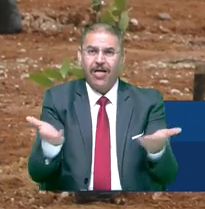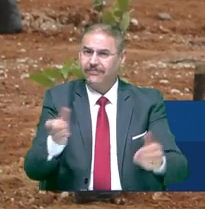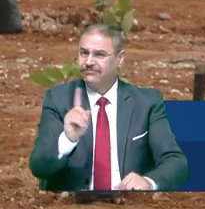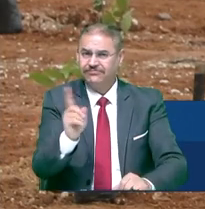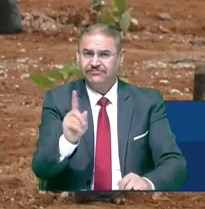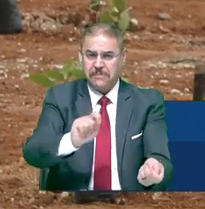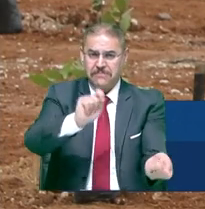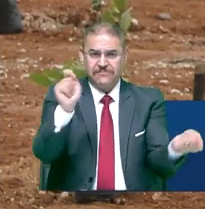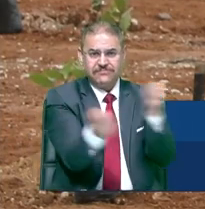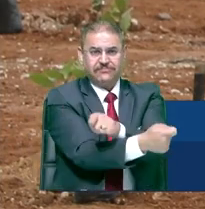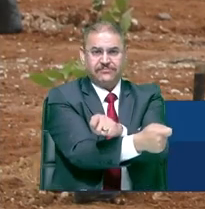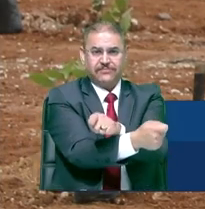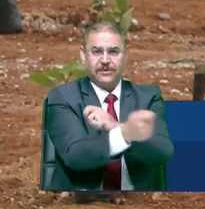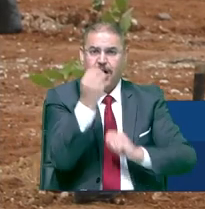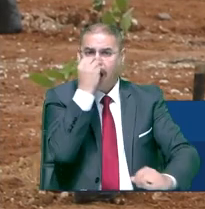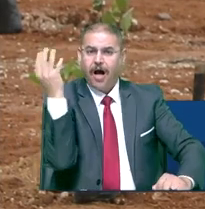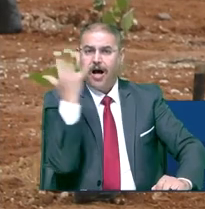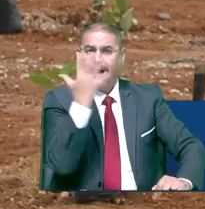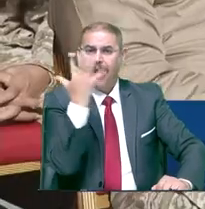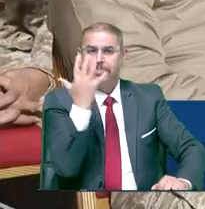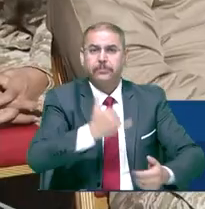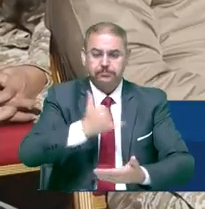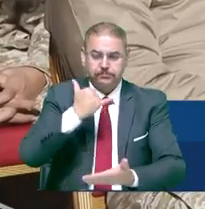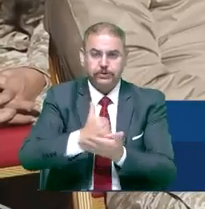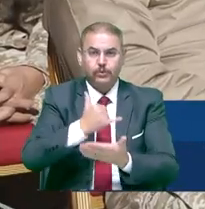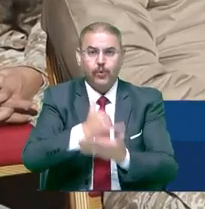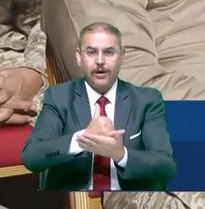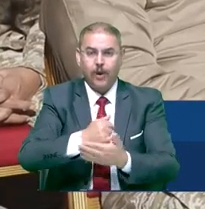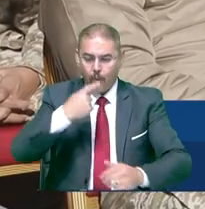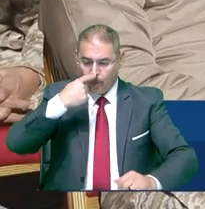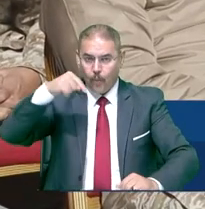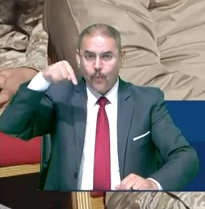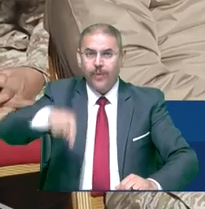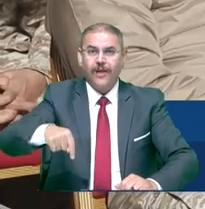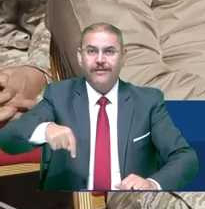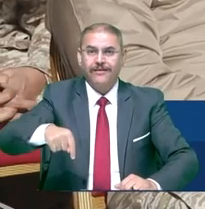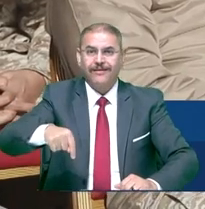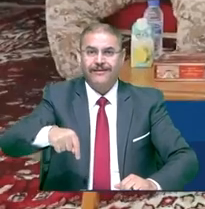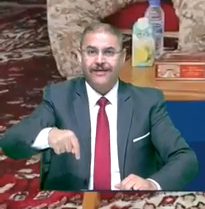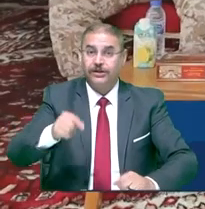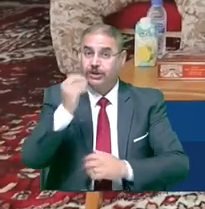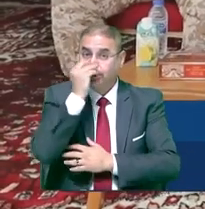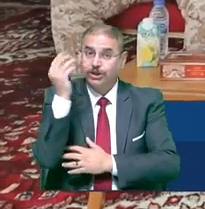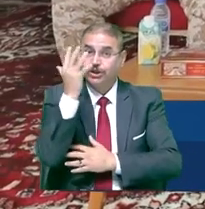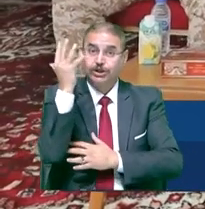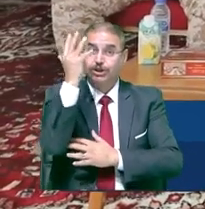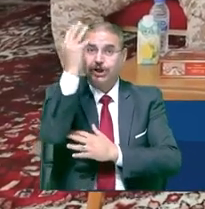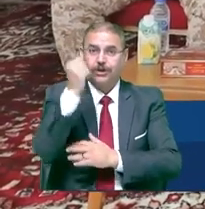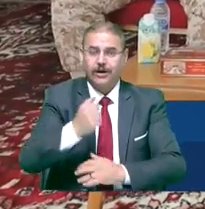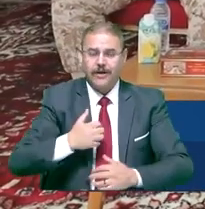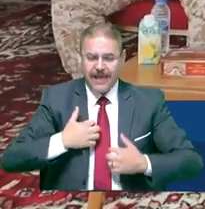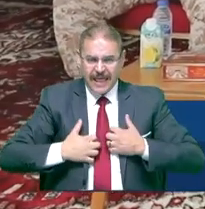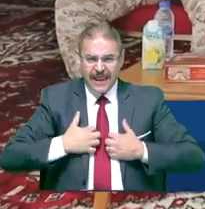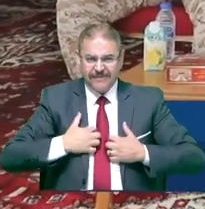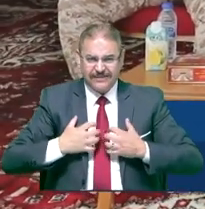واعتبار ذلك مسؤوليه وطنيه ومسلكه حضاريه فالشجره تحتل مكانه العظيمه في نفوس